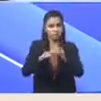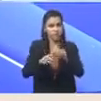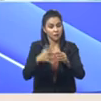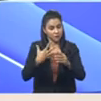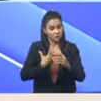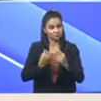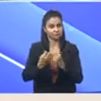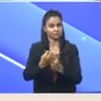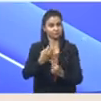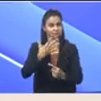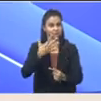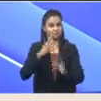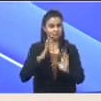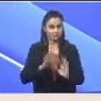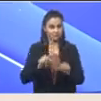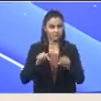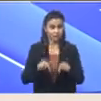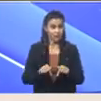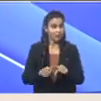प्रेरणा बन गया है।